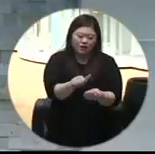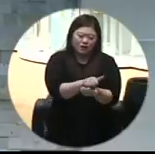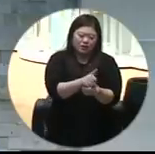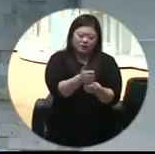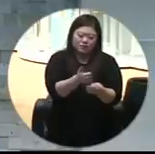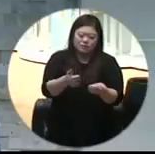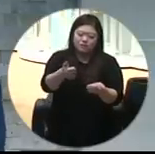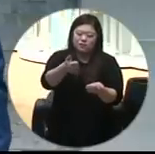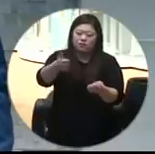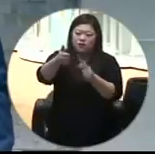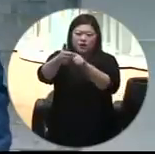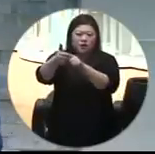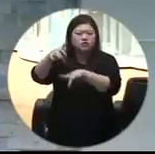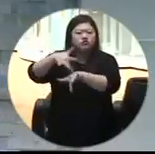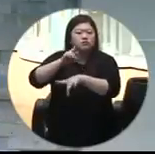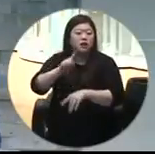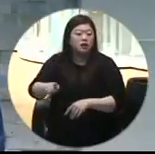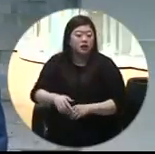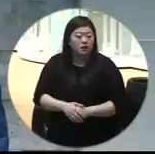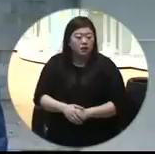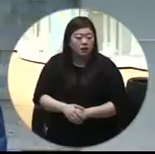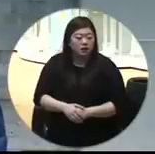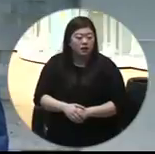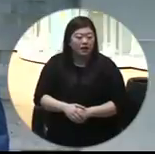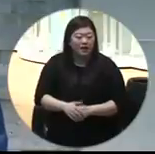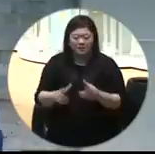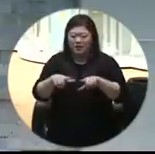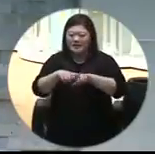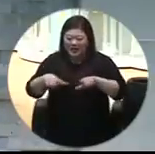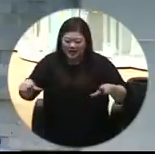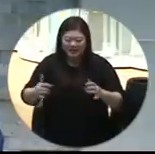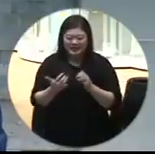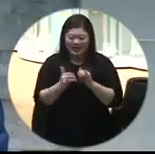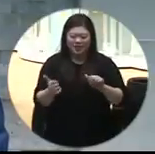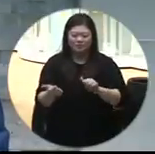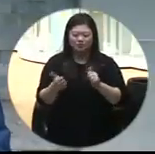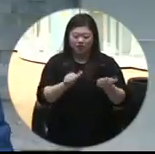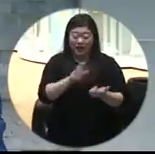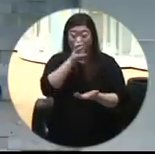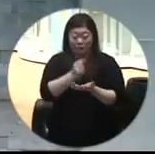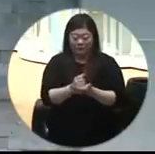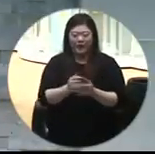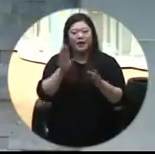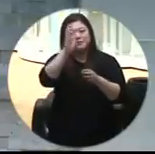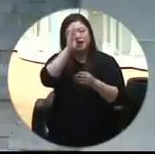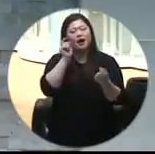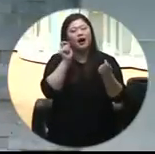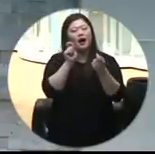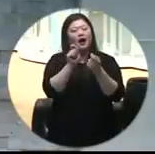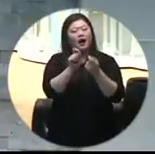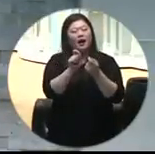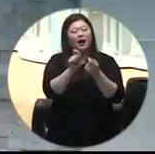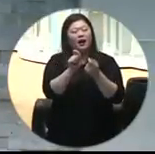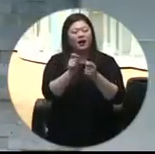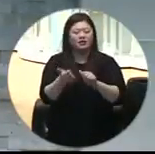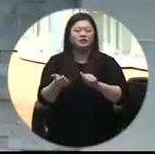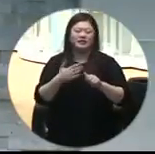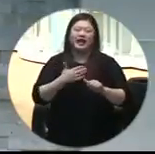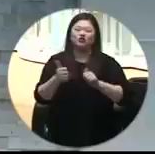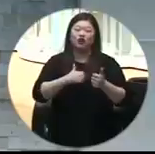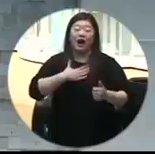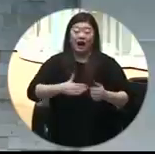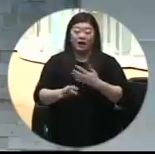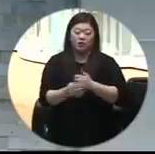정상적으로 죽지 못하고 갑작스럽게 죽었을 때 자신의 죽음을 인식하지 못하고 그 늪시